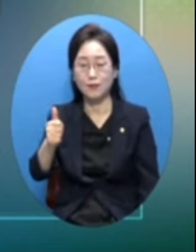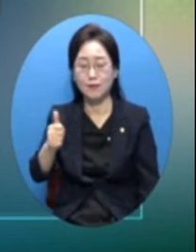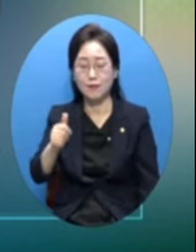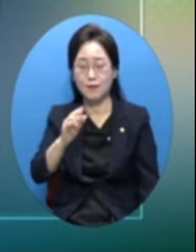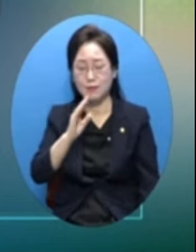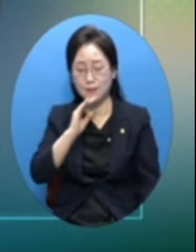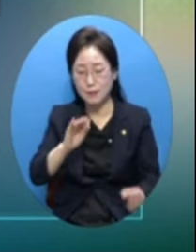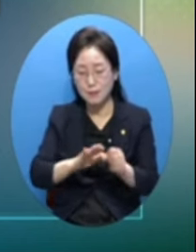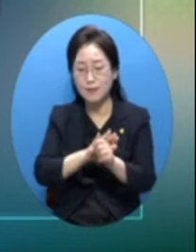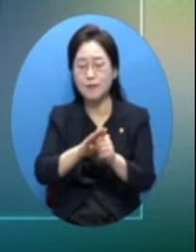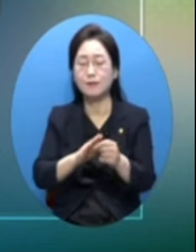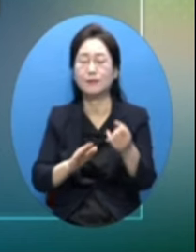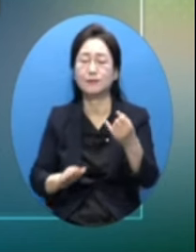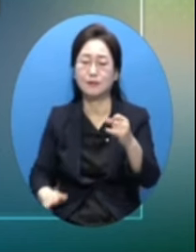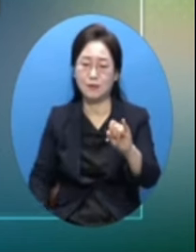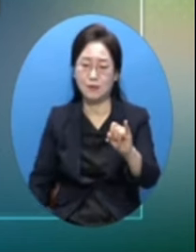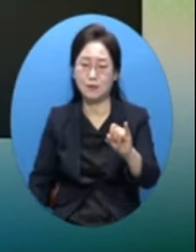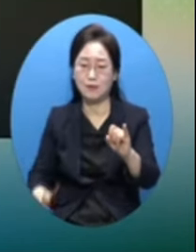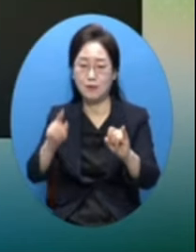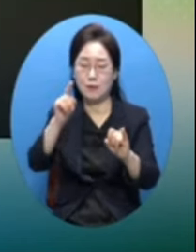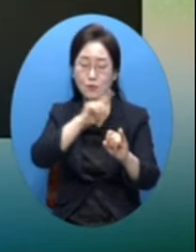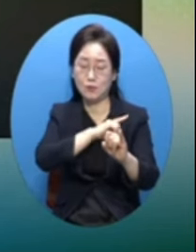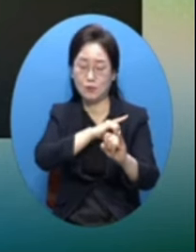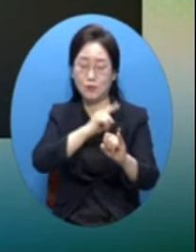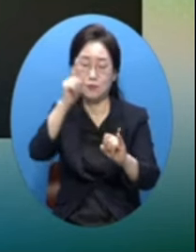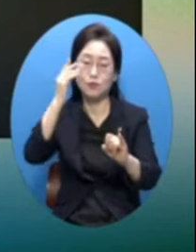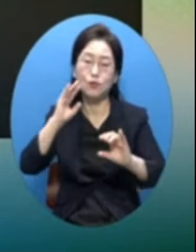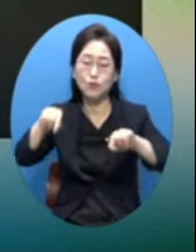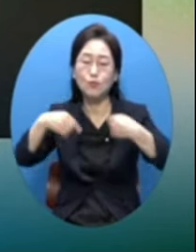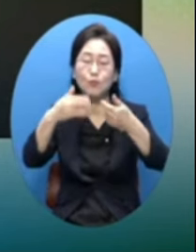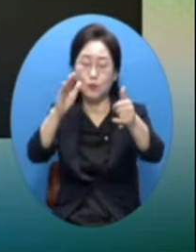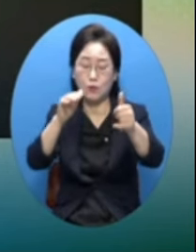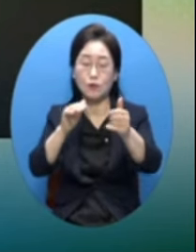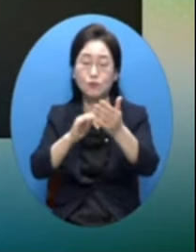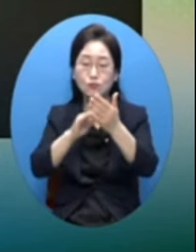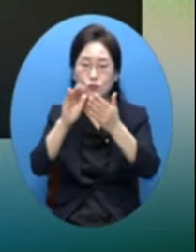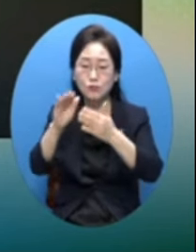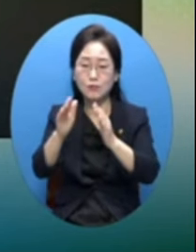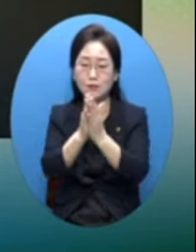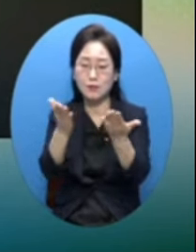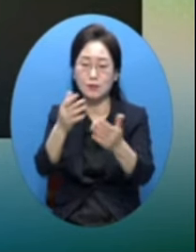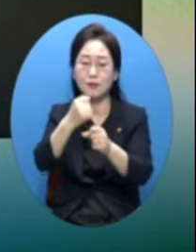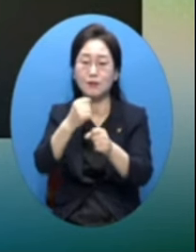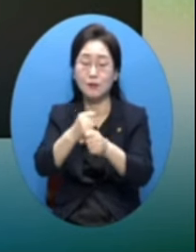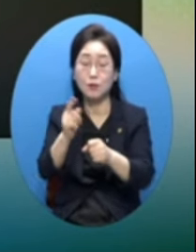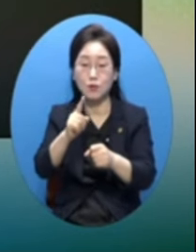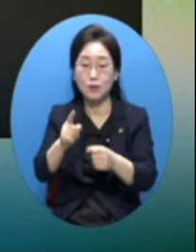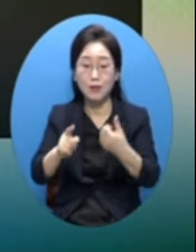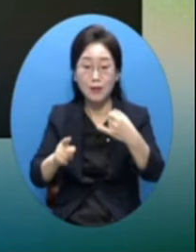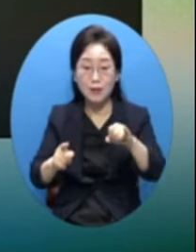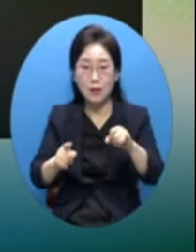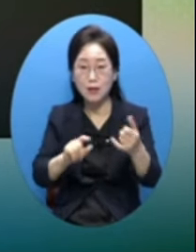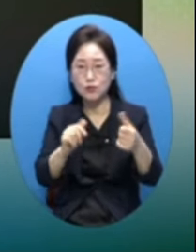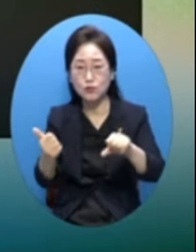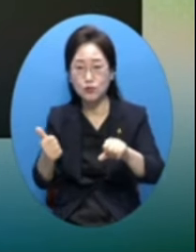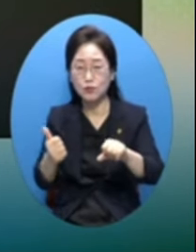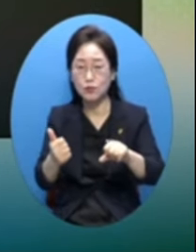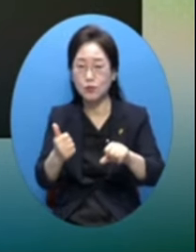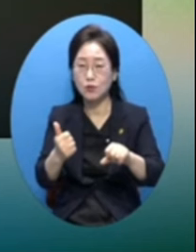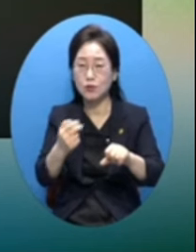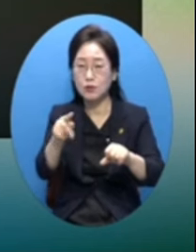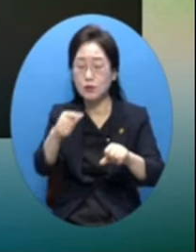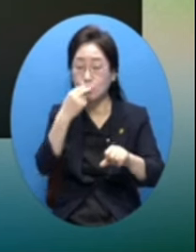사랑하는 딸을 천국 보내고 난 다음 책을 하나 내셨습니다. 딸의 죽음 그 존재의